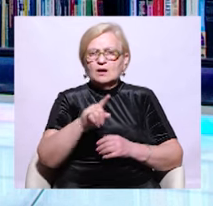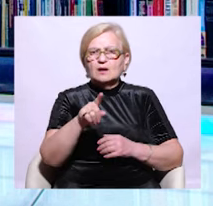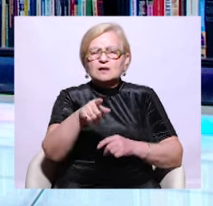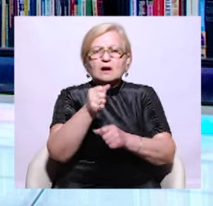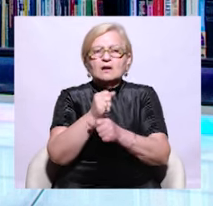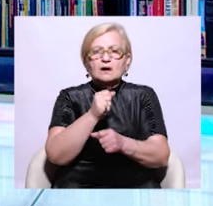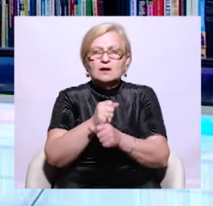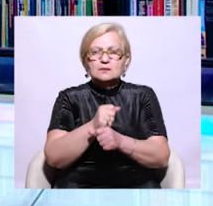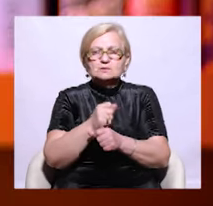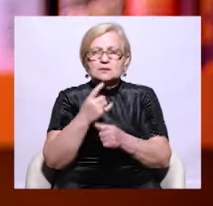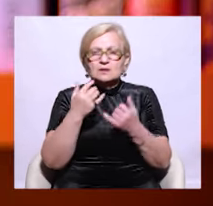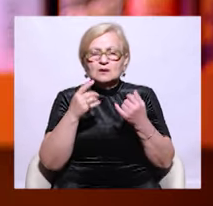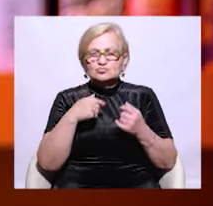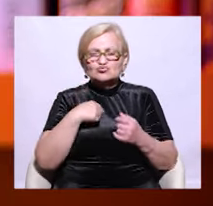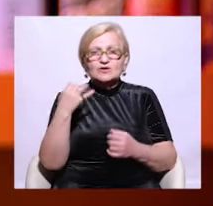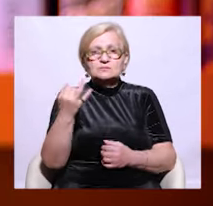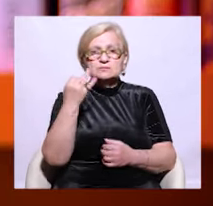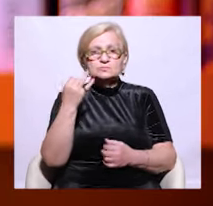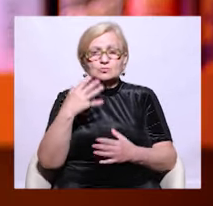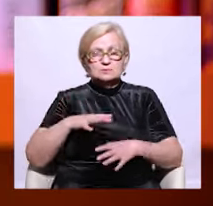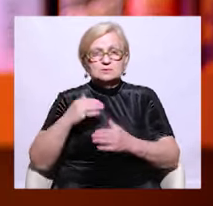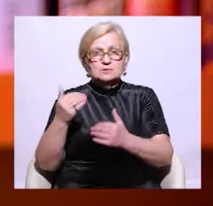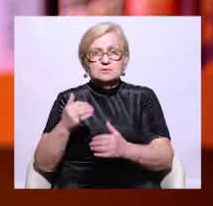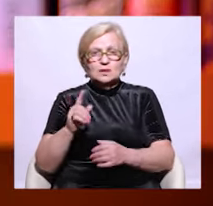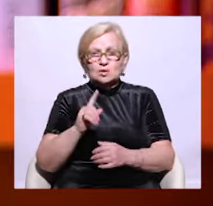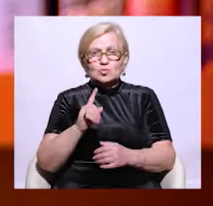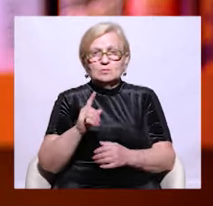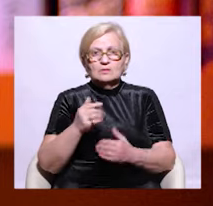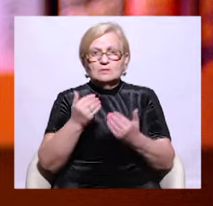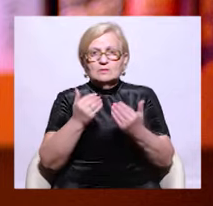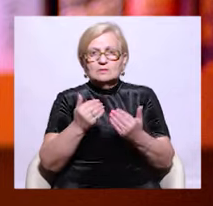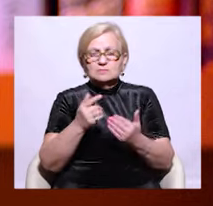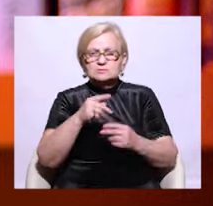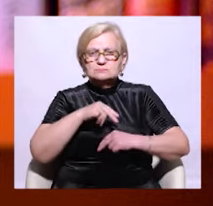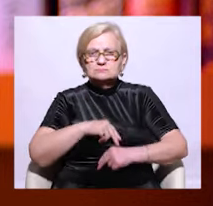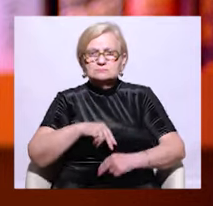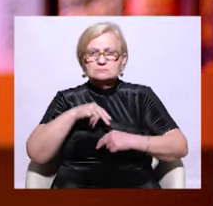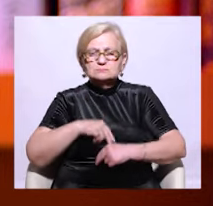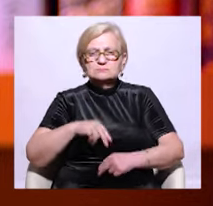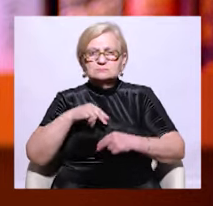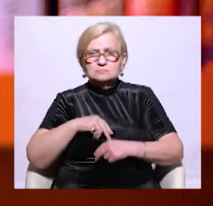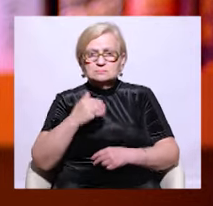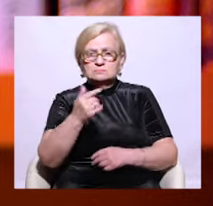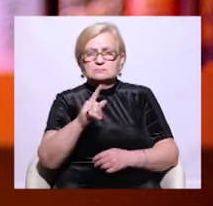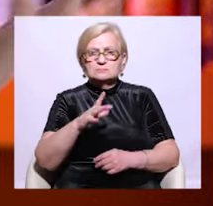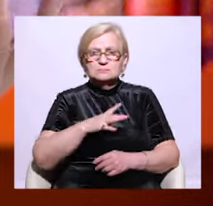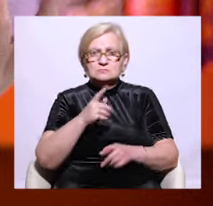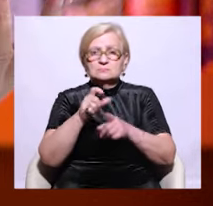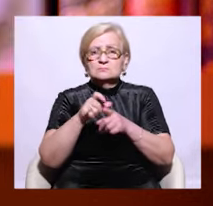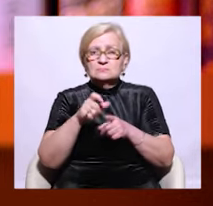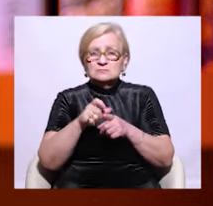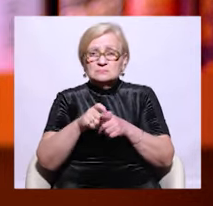მიუძღვის მას ჩვენი ისტორიის წინაშე, რომ გიორგი მერჩულე მის ღვაწლს არამხოლოდ